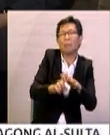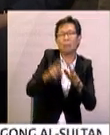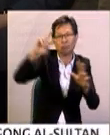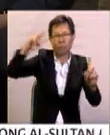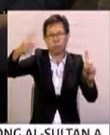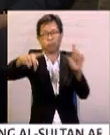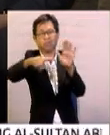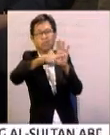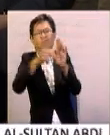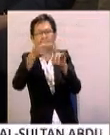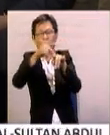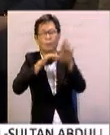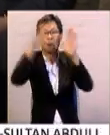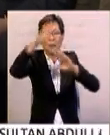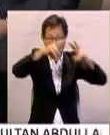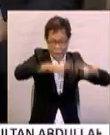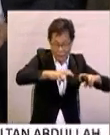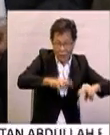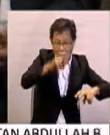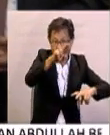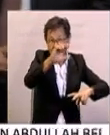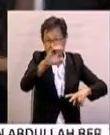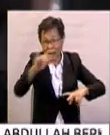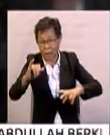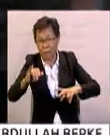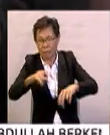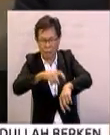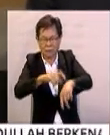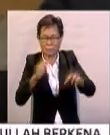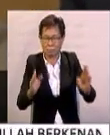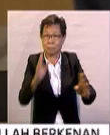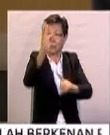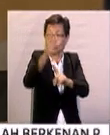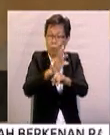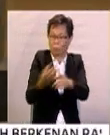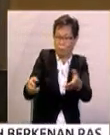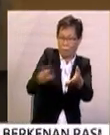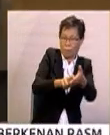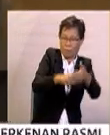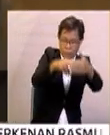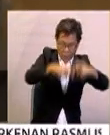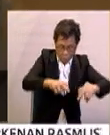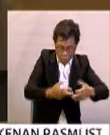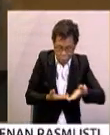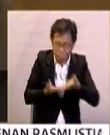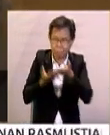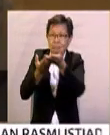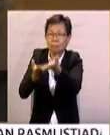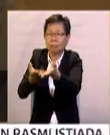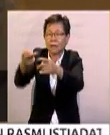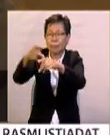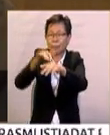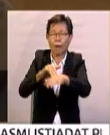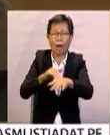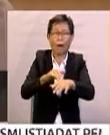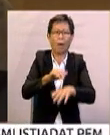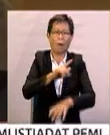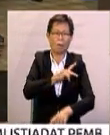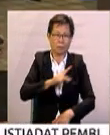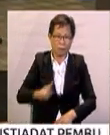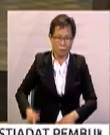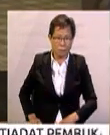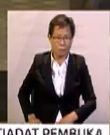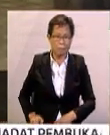kepada negara. Siasatan RCI akan mengambil masa 6 bulan dan laporan siasatan akan dipersembahkan kepada Yang di-Pertuan